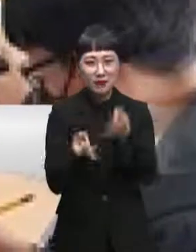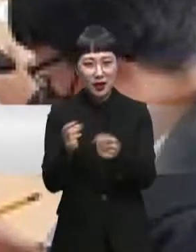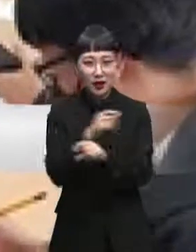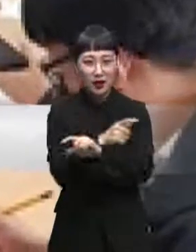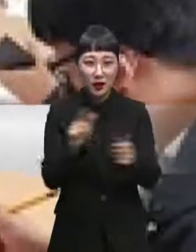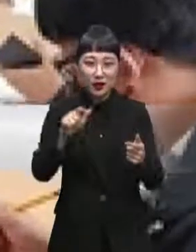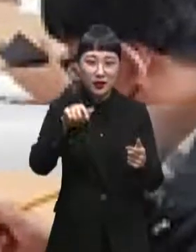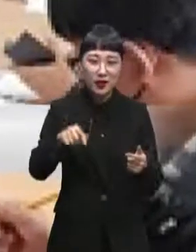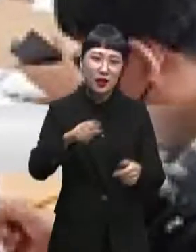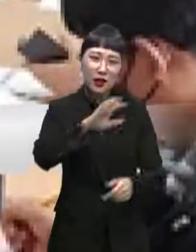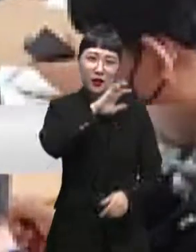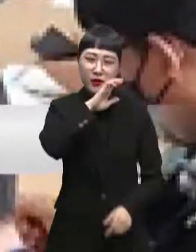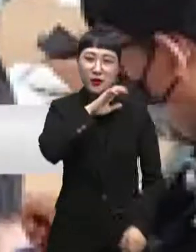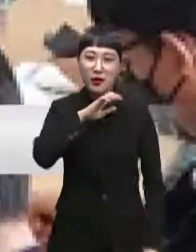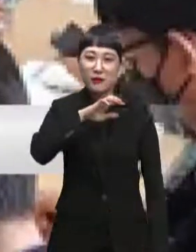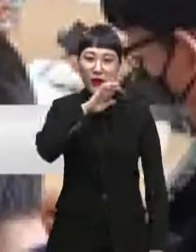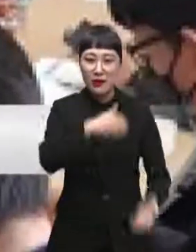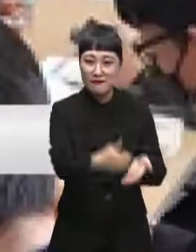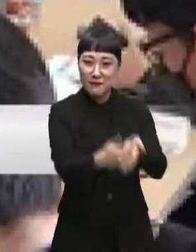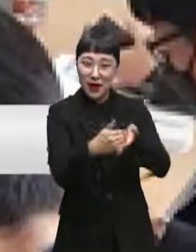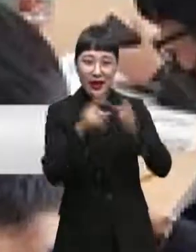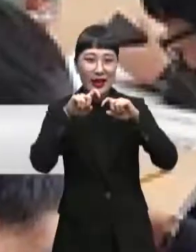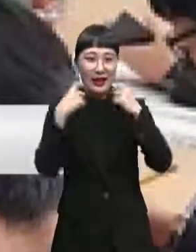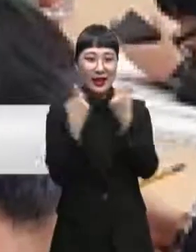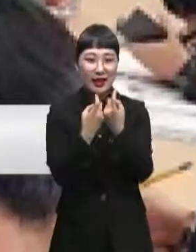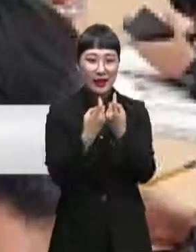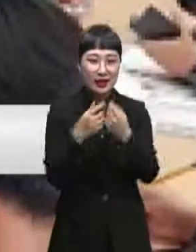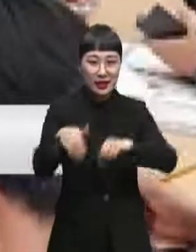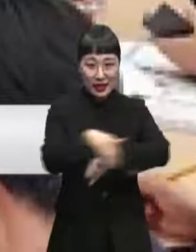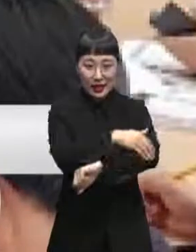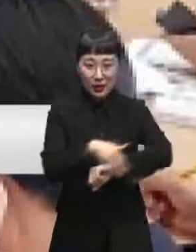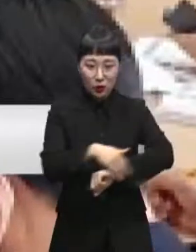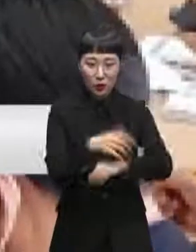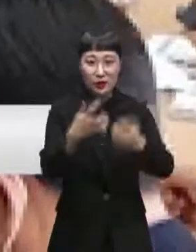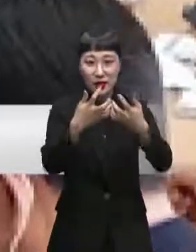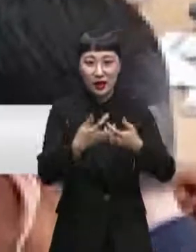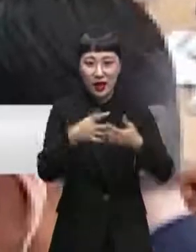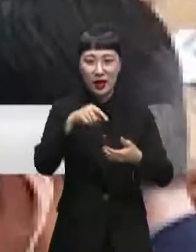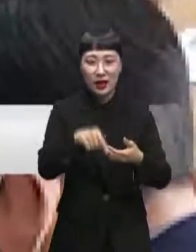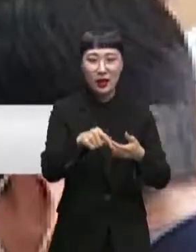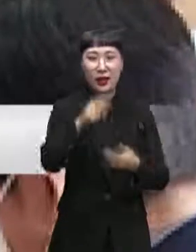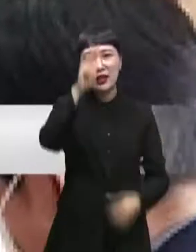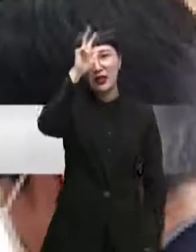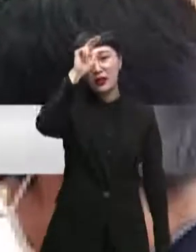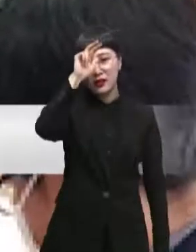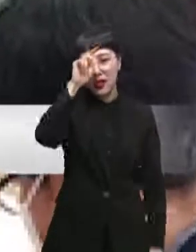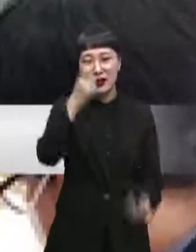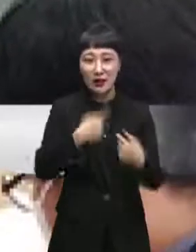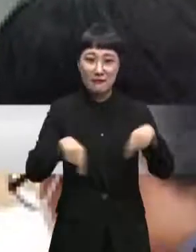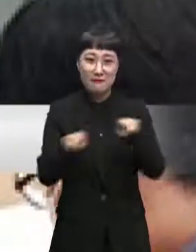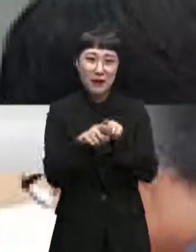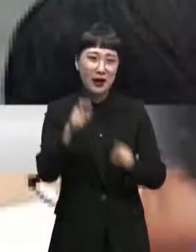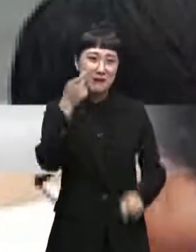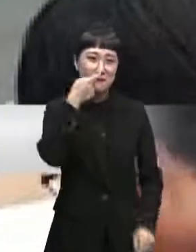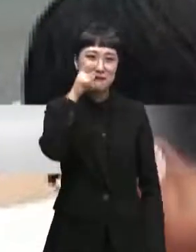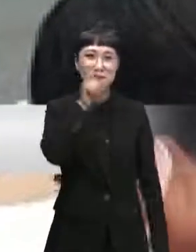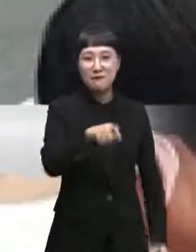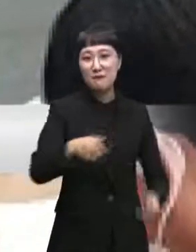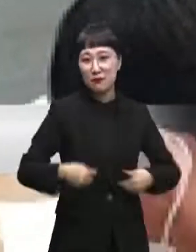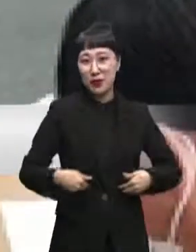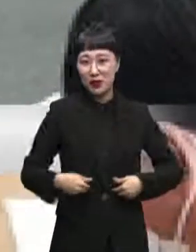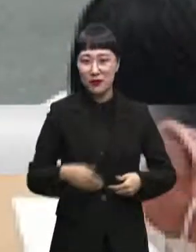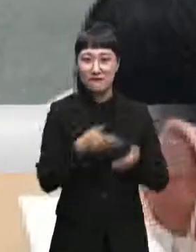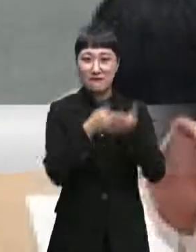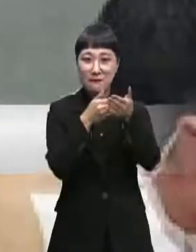민원이 폭주하고 있는 개인형 이동장치 사용과 관련 경찰의 합동 단속을 요청했습니다. 군구에서는 불법